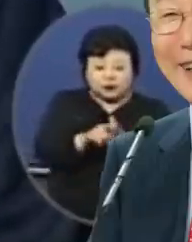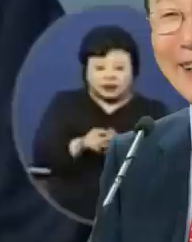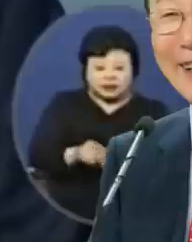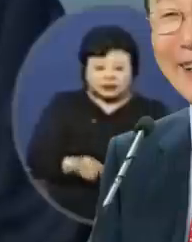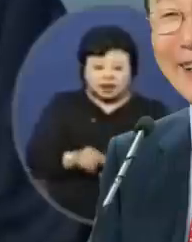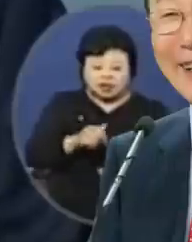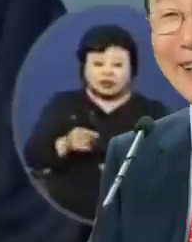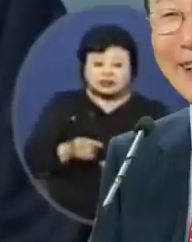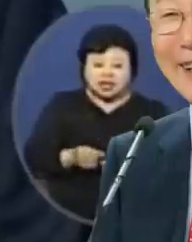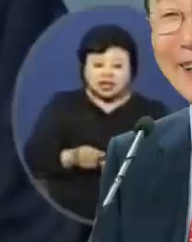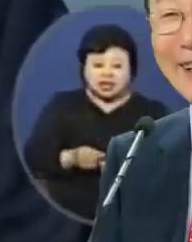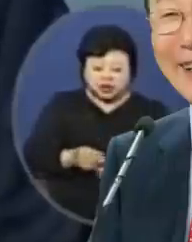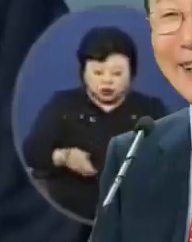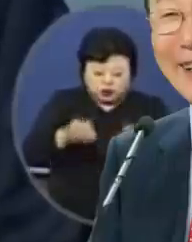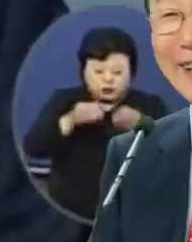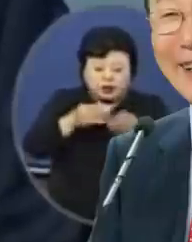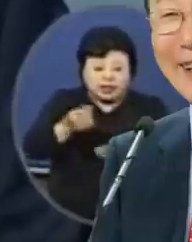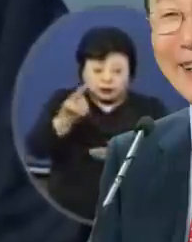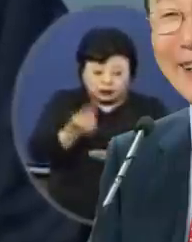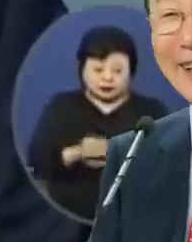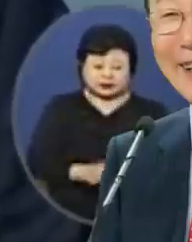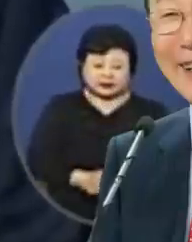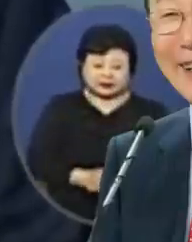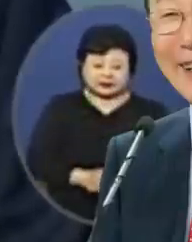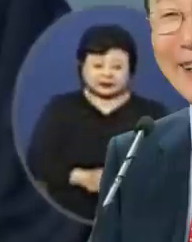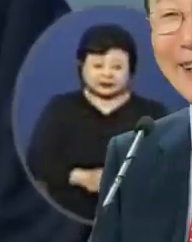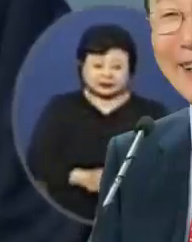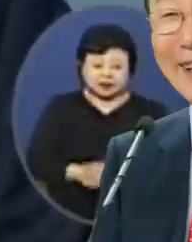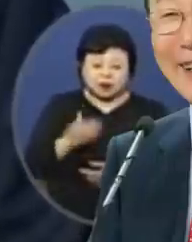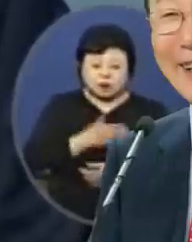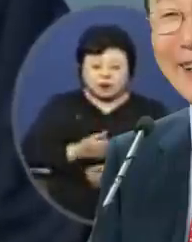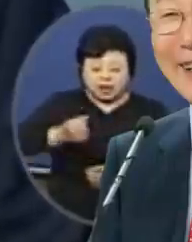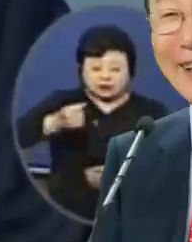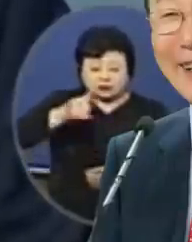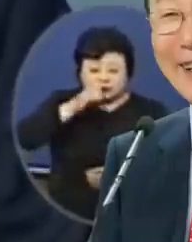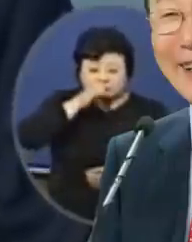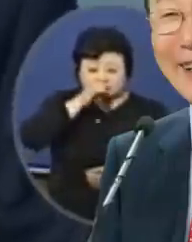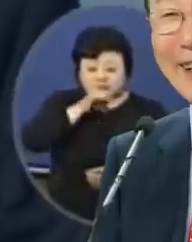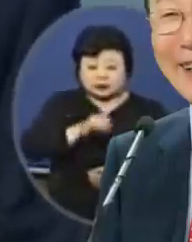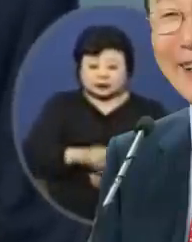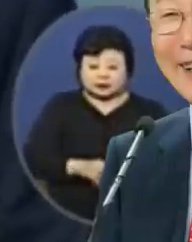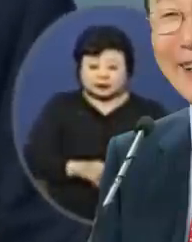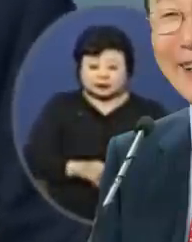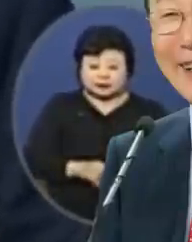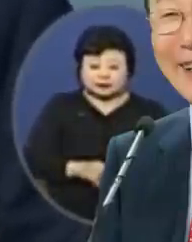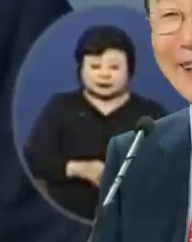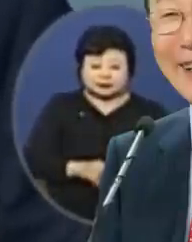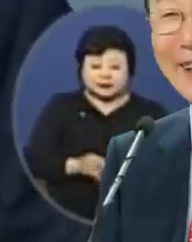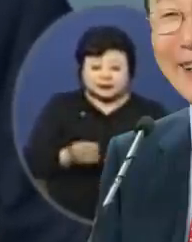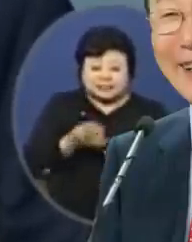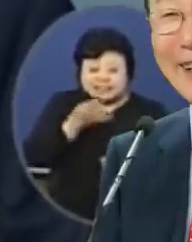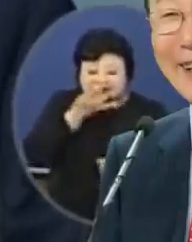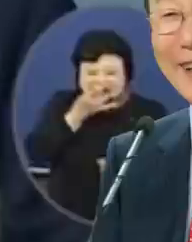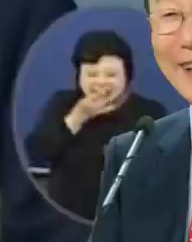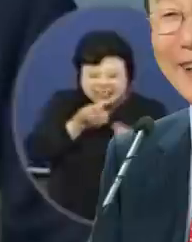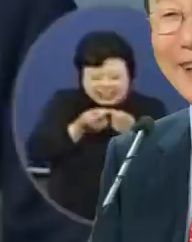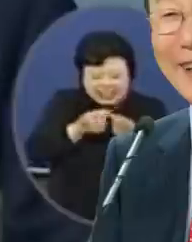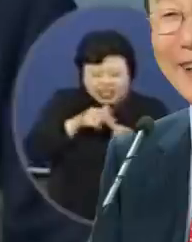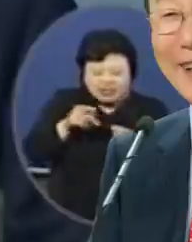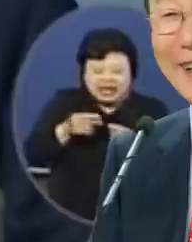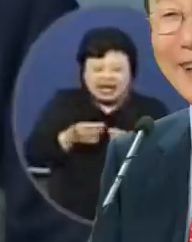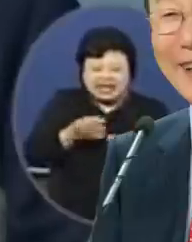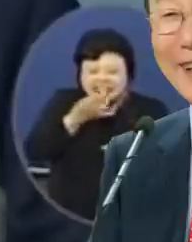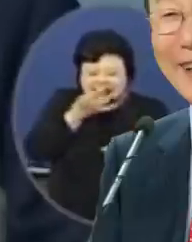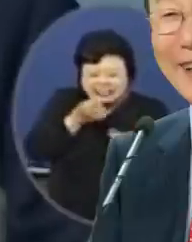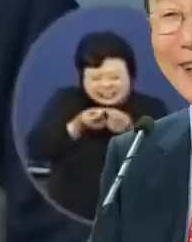계자씨를 유리병에 담아서 그래서 몸에 가지고 다녔습니다. 매일같이 보고 요 계자씨 하나만 믿으면 내가